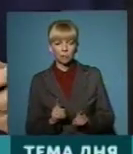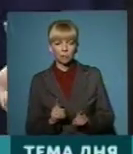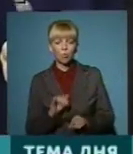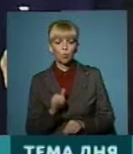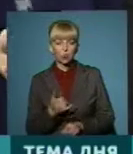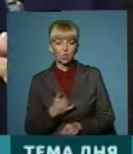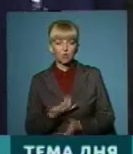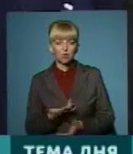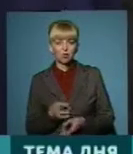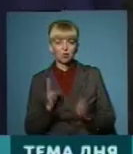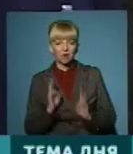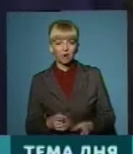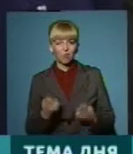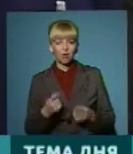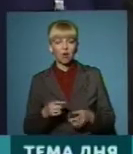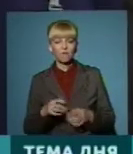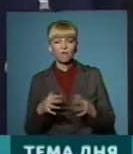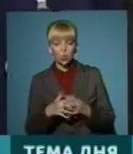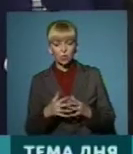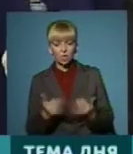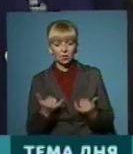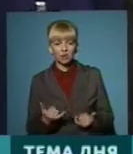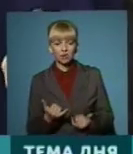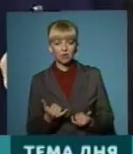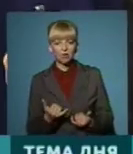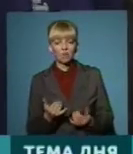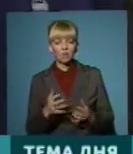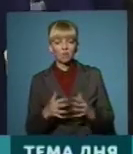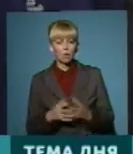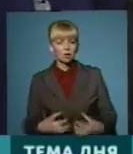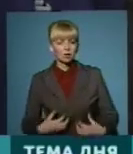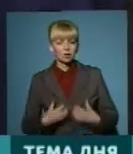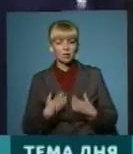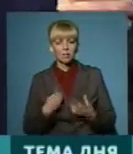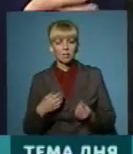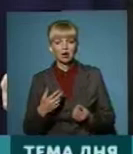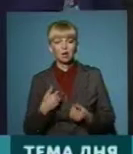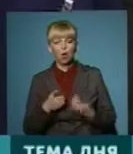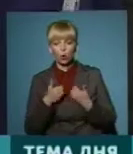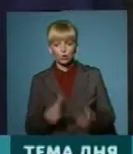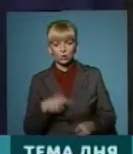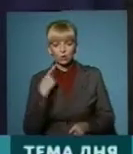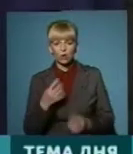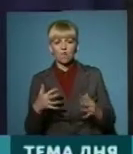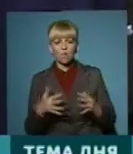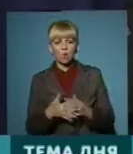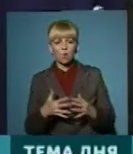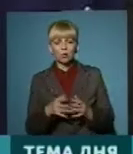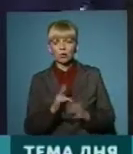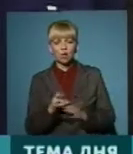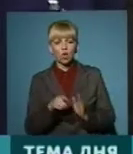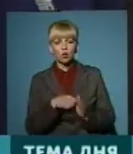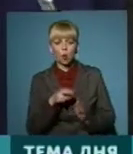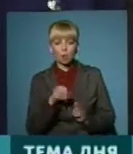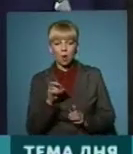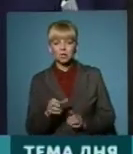нас трагедия большая, война идет сегодня. Война страшно идет, и я всем и открыто говорю, война сегодня не за Донбасс идет,